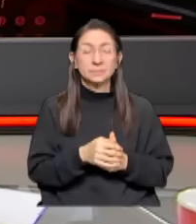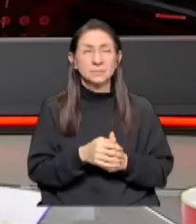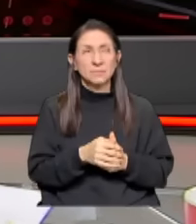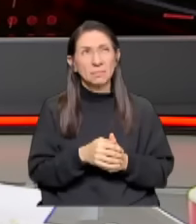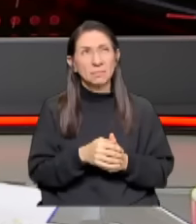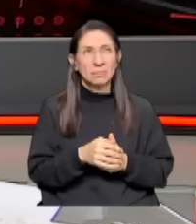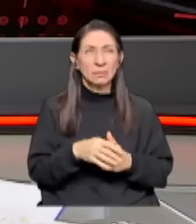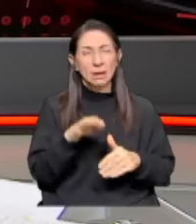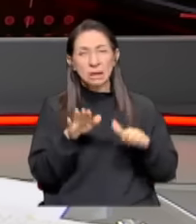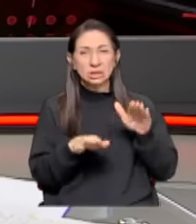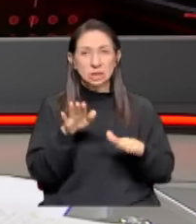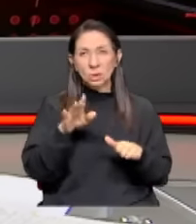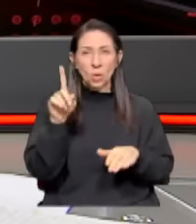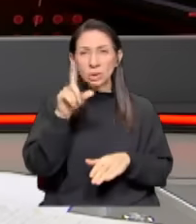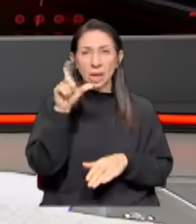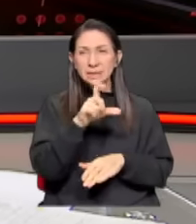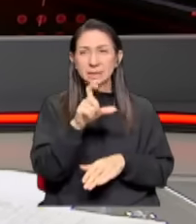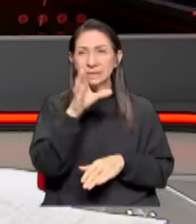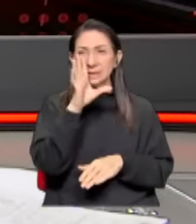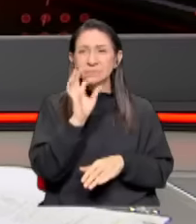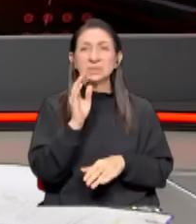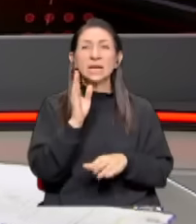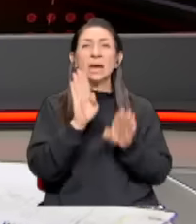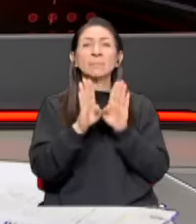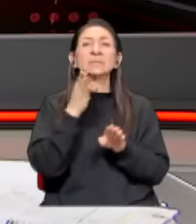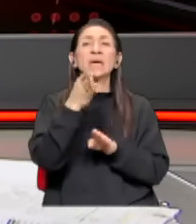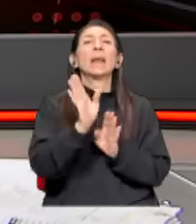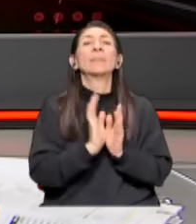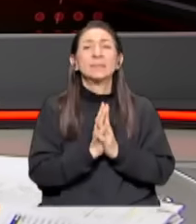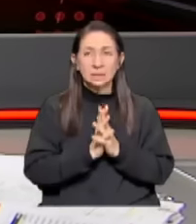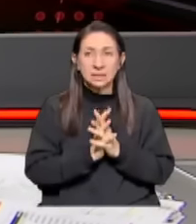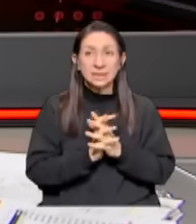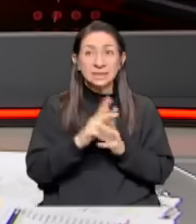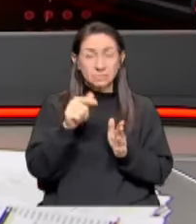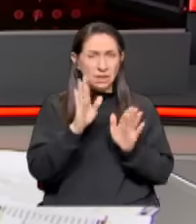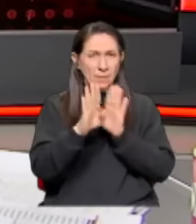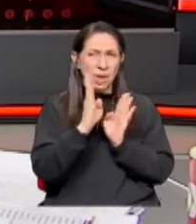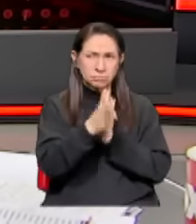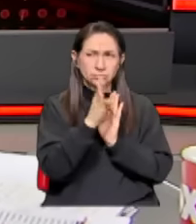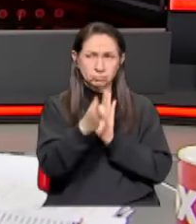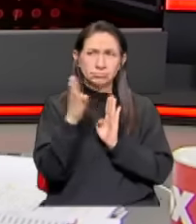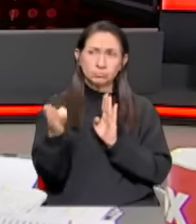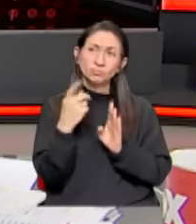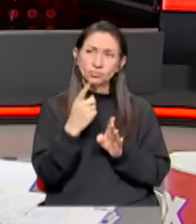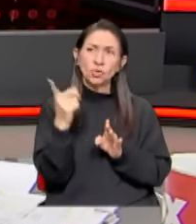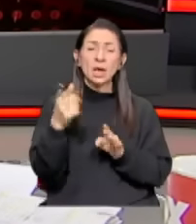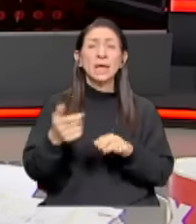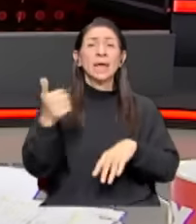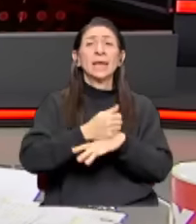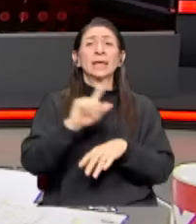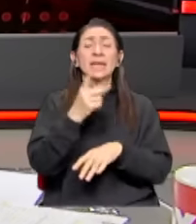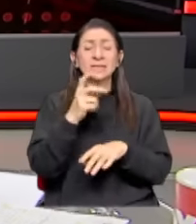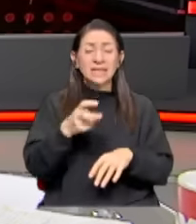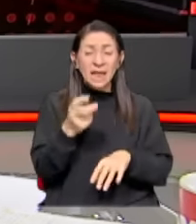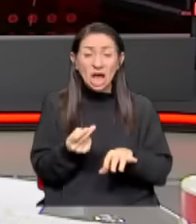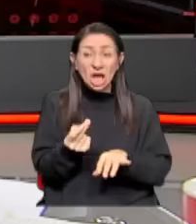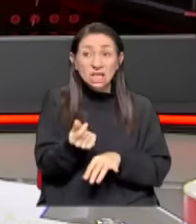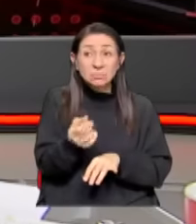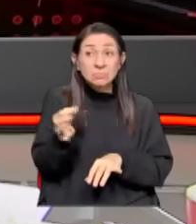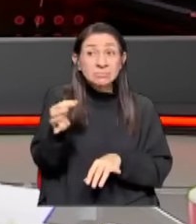Aşağı yukarı da 10 aydır filan kimse uğramadı, kapınızı çalmadı. Şimdi kapı kapı dolaşacağız filan diyorlar. İktidar treni kaçırmak